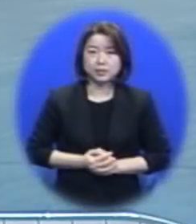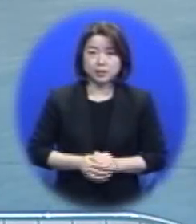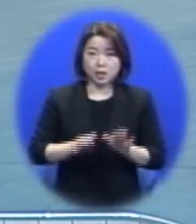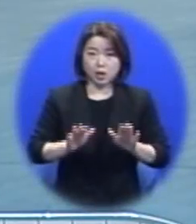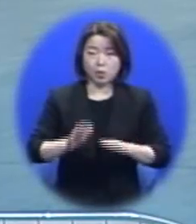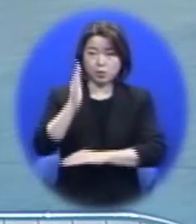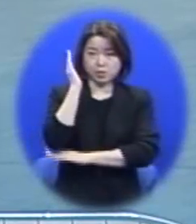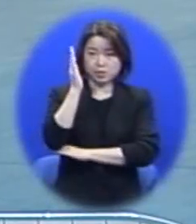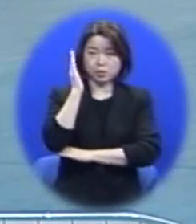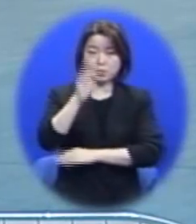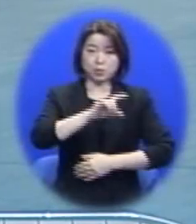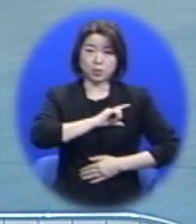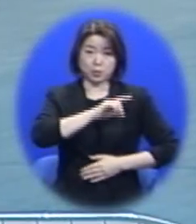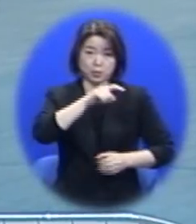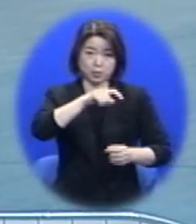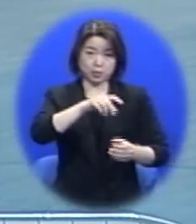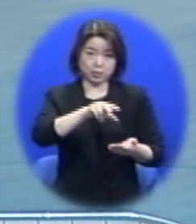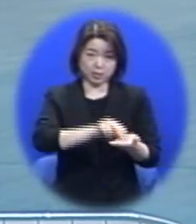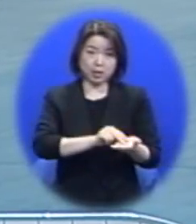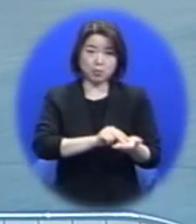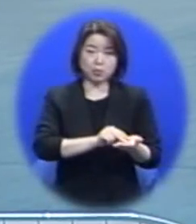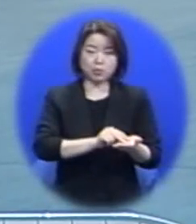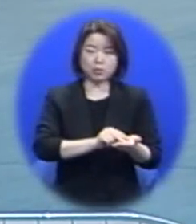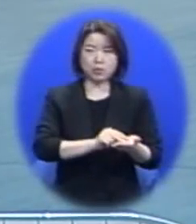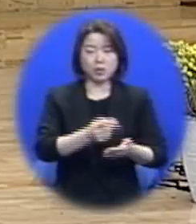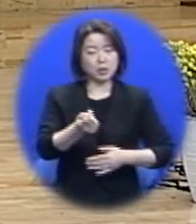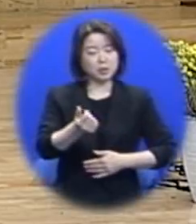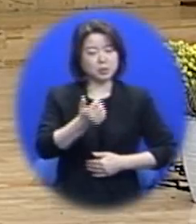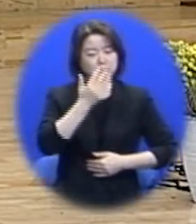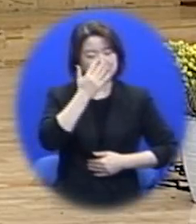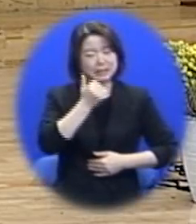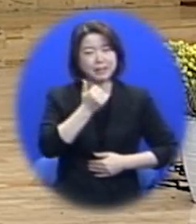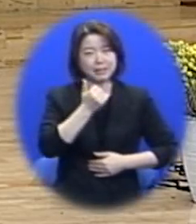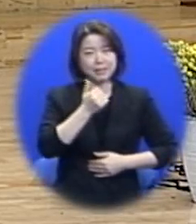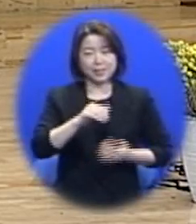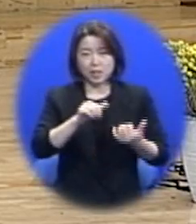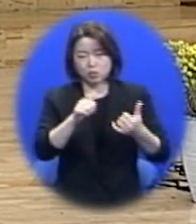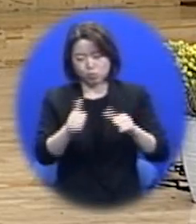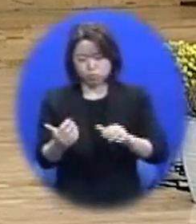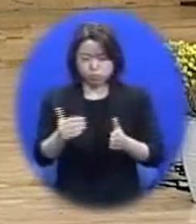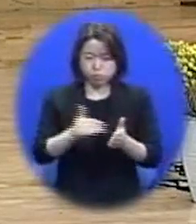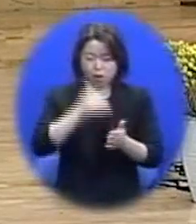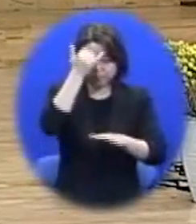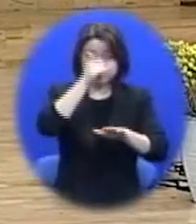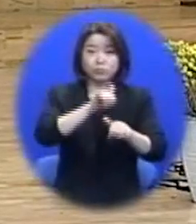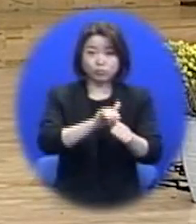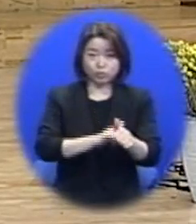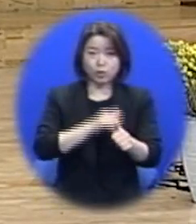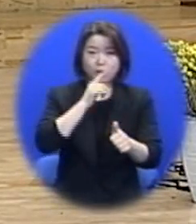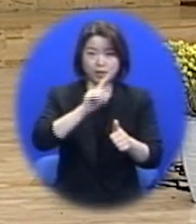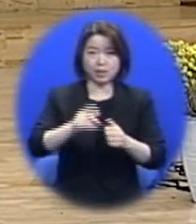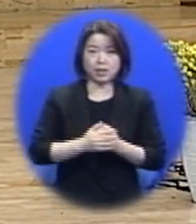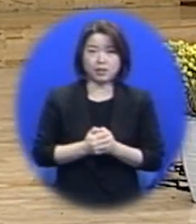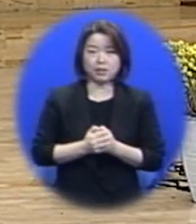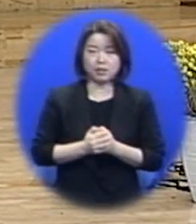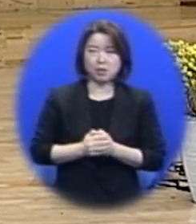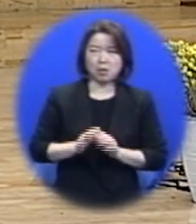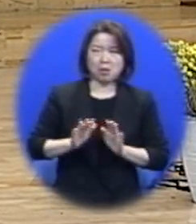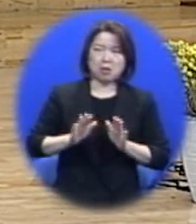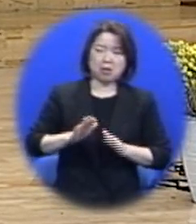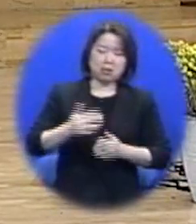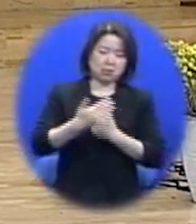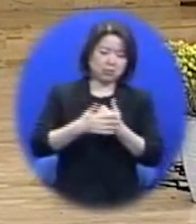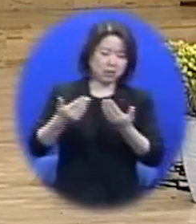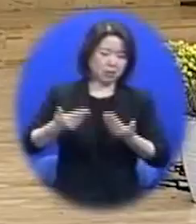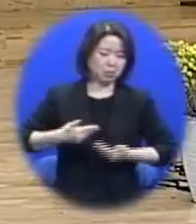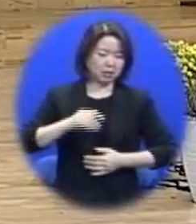오늘 설교 제목은 좀 진리입니다. 죽도록 충성하여라. 오늘 은혜 받기는 글렀네 이렇게